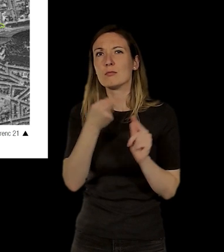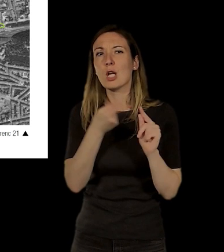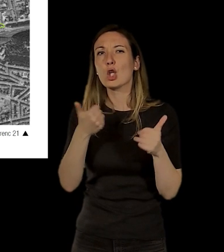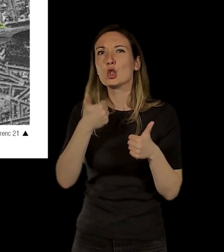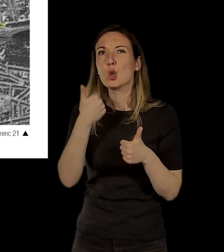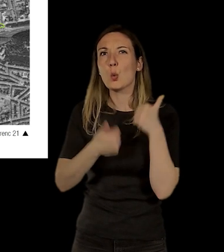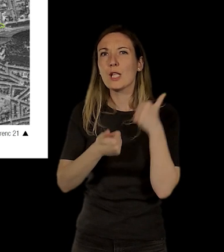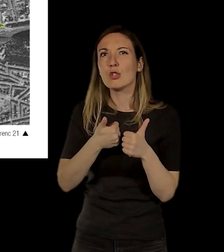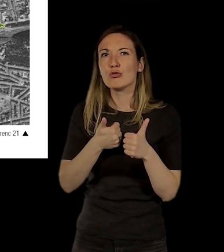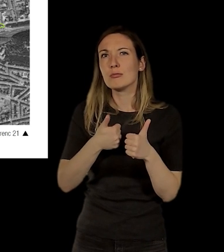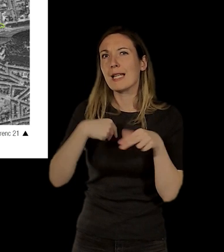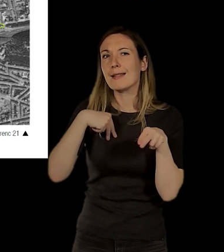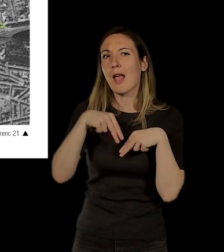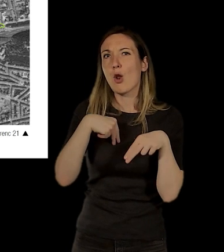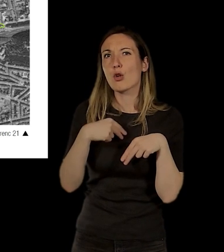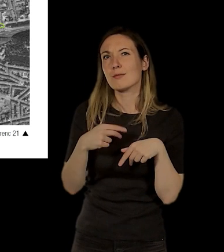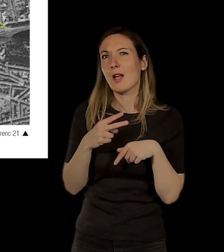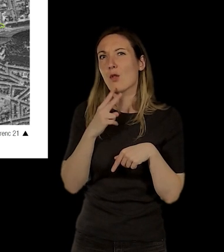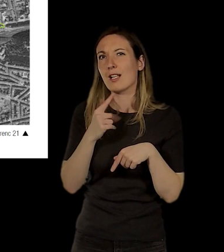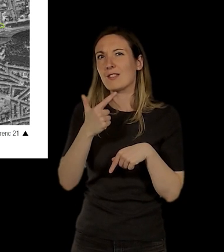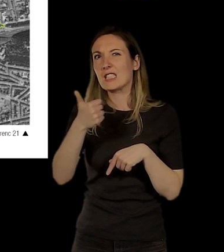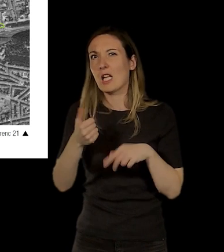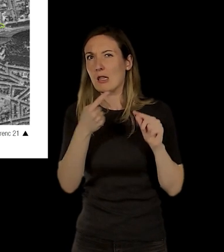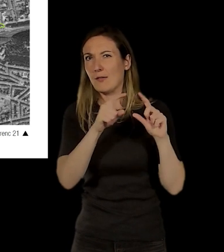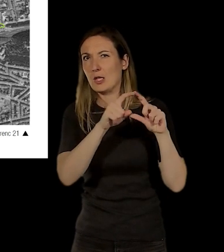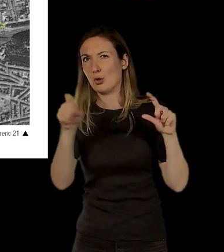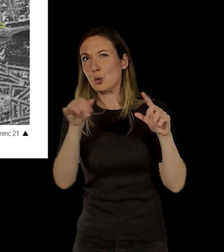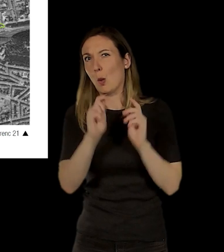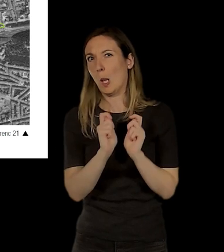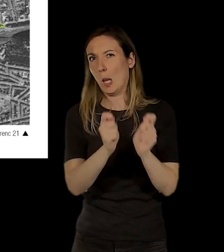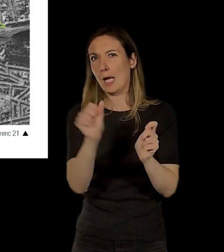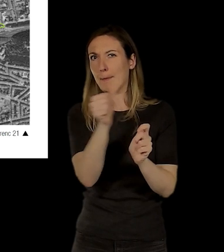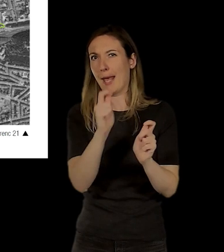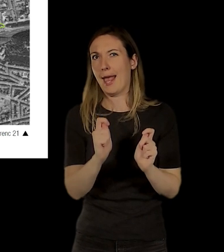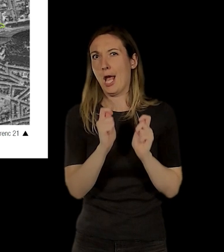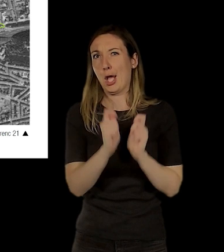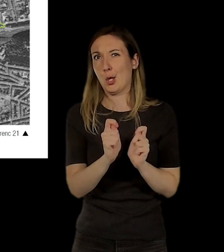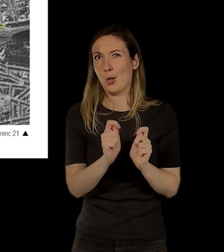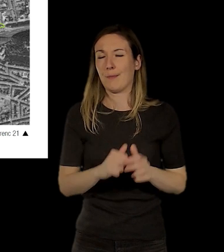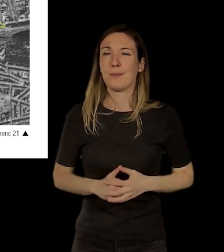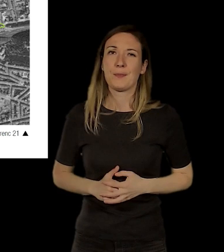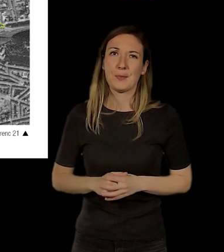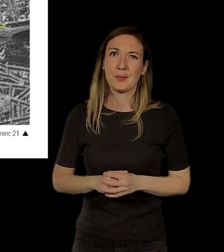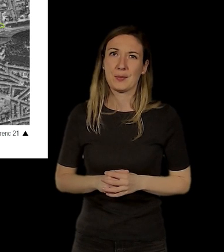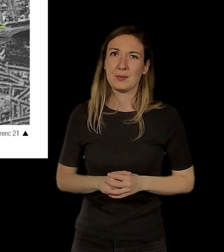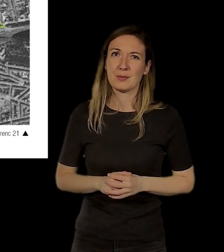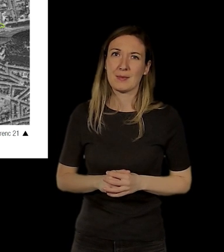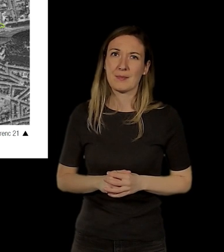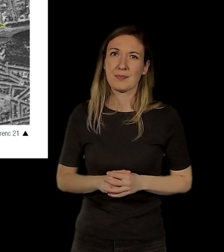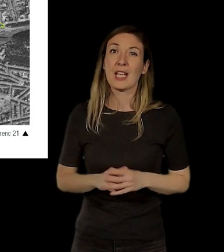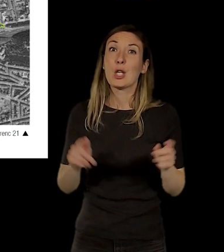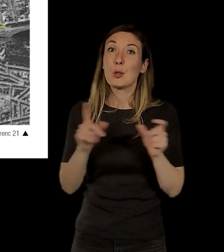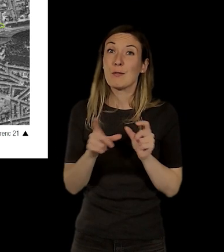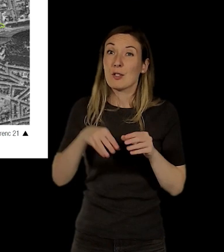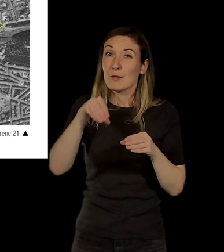21. A když jsme začínali, tak vlastně ta důvěra v to, že ten soutěžní